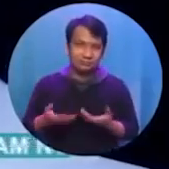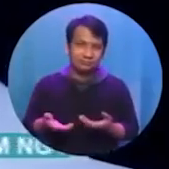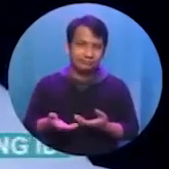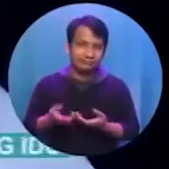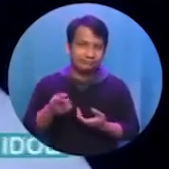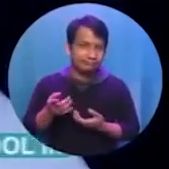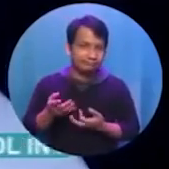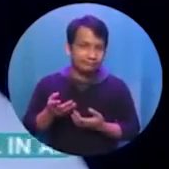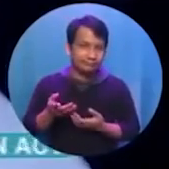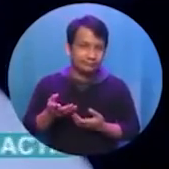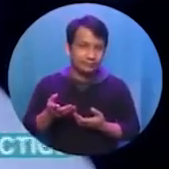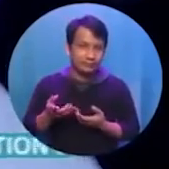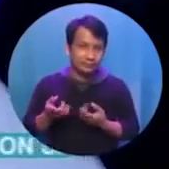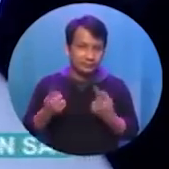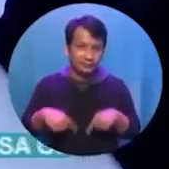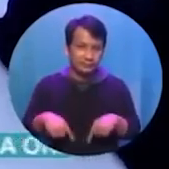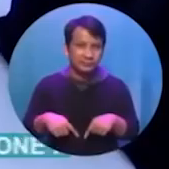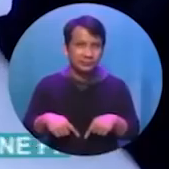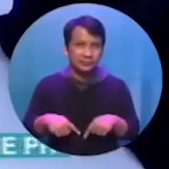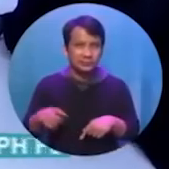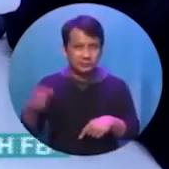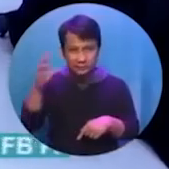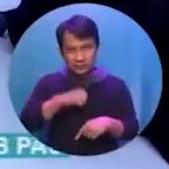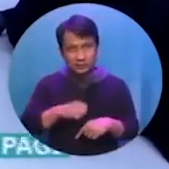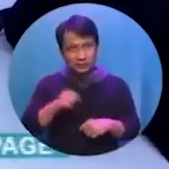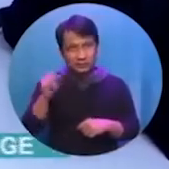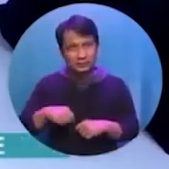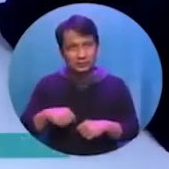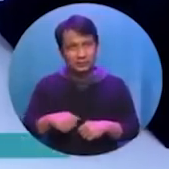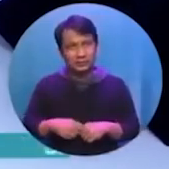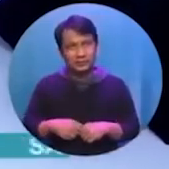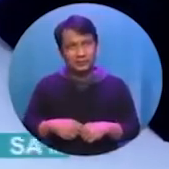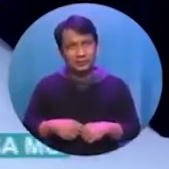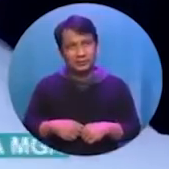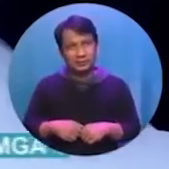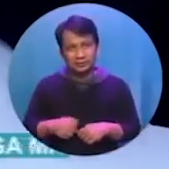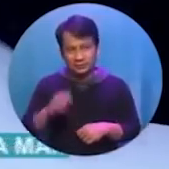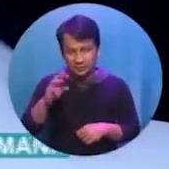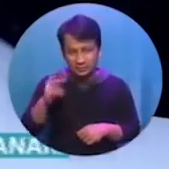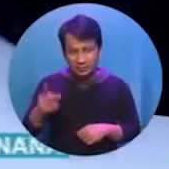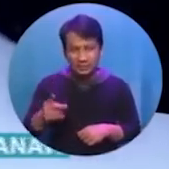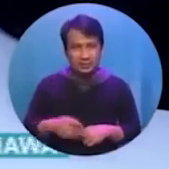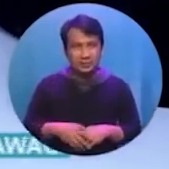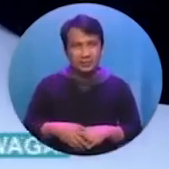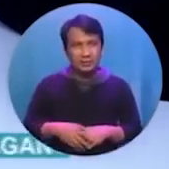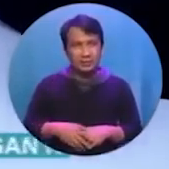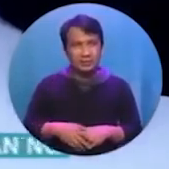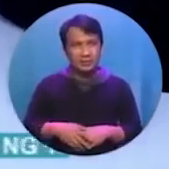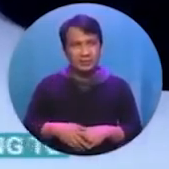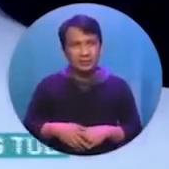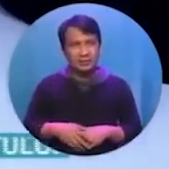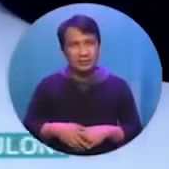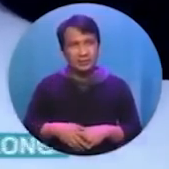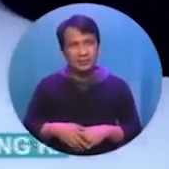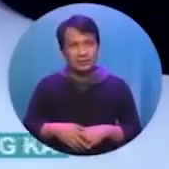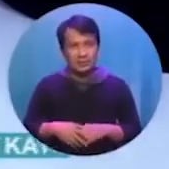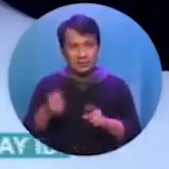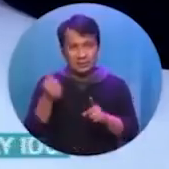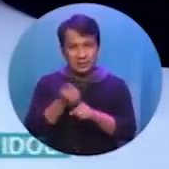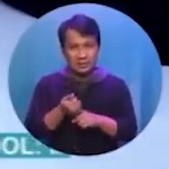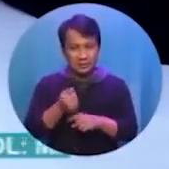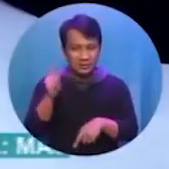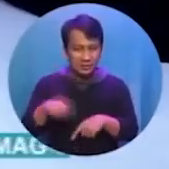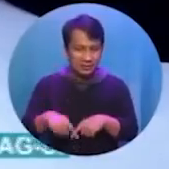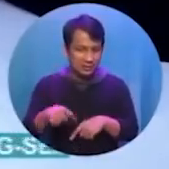Okay. So, ano gagawin natin? Hulaan nyo. Kung kaya nyo hulaan dalawa, bigyan kayo ng cornic at saka popcorn. Matik na yan. Pag hindi